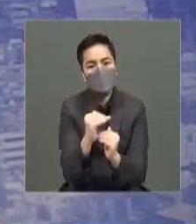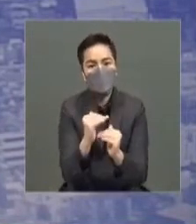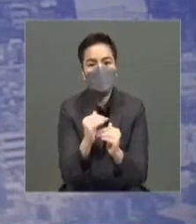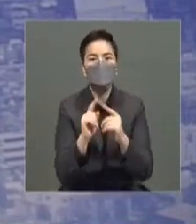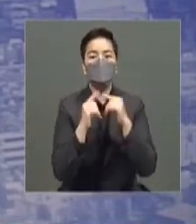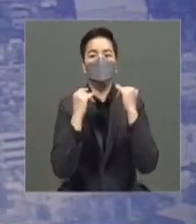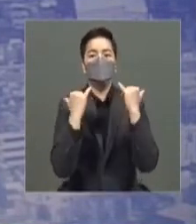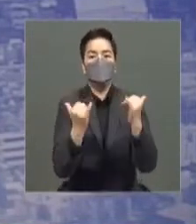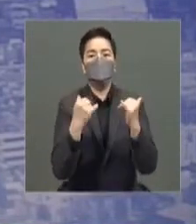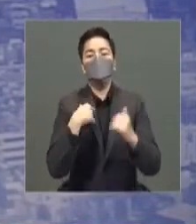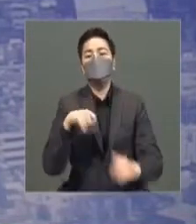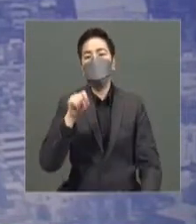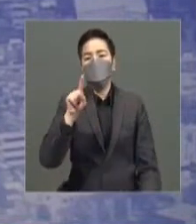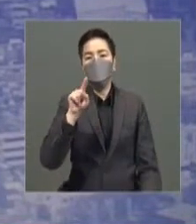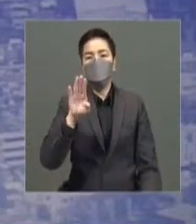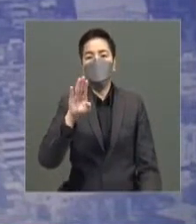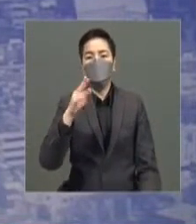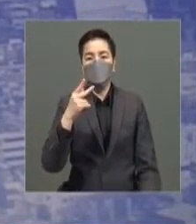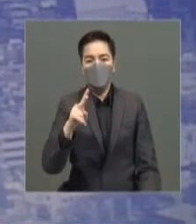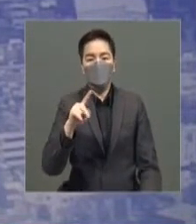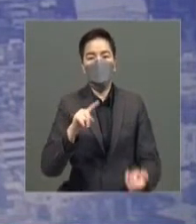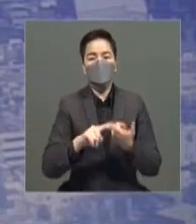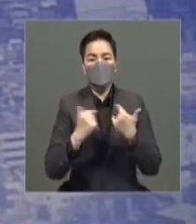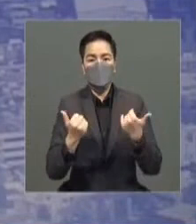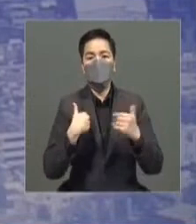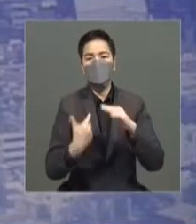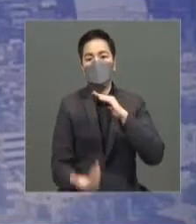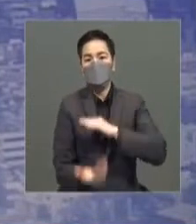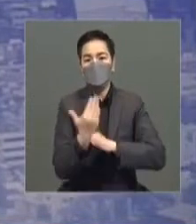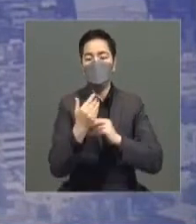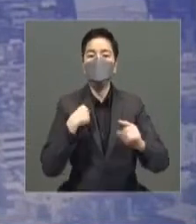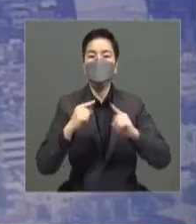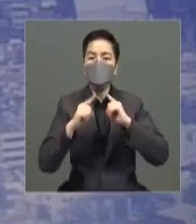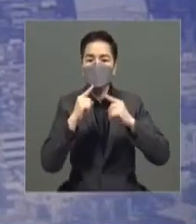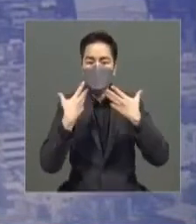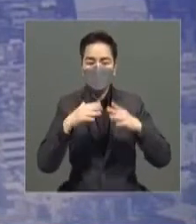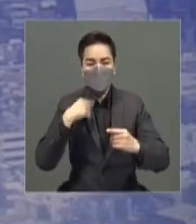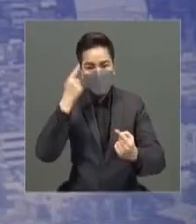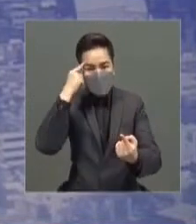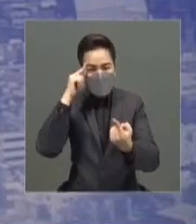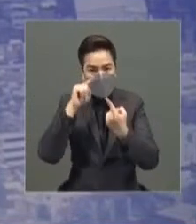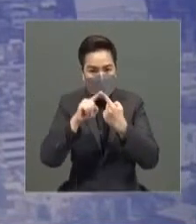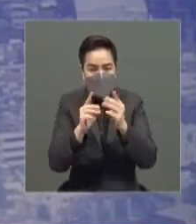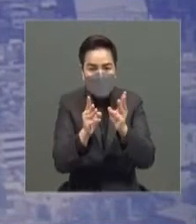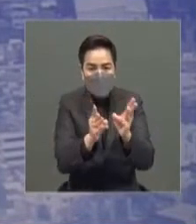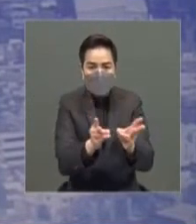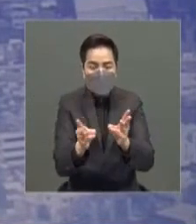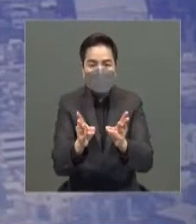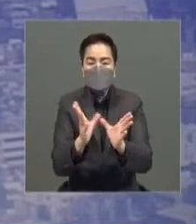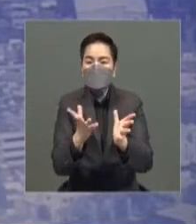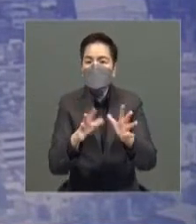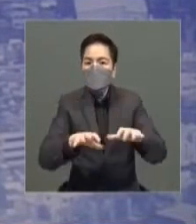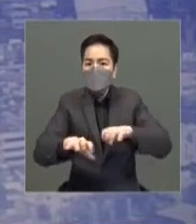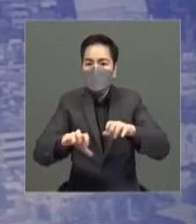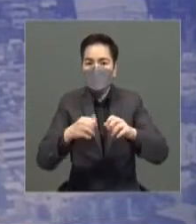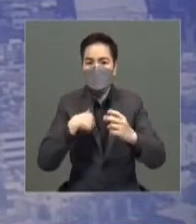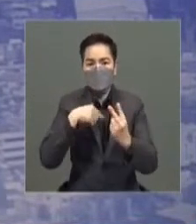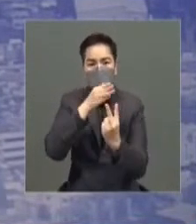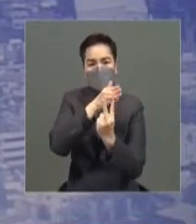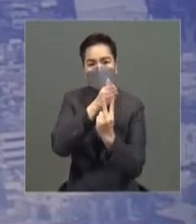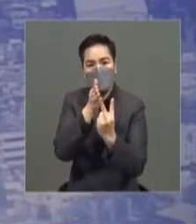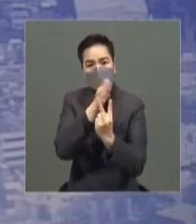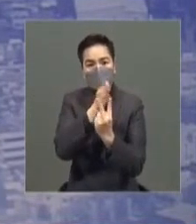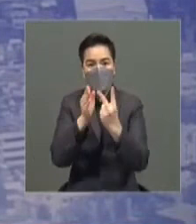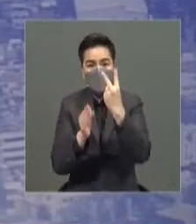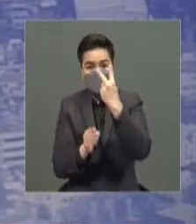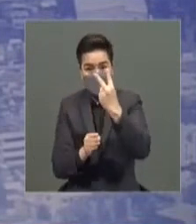ที่ประชุมทั้งศบค.ชุดเล็กและ EOC เช้านี้นะคะจึงได้มีการพูดถึงมาตรการการจัดการ2 ส่วนด้วยกันค่